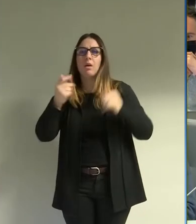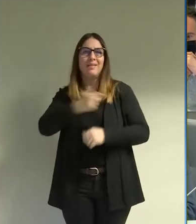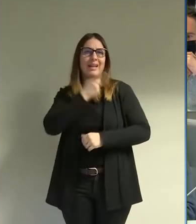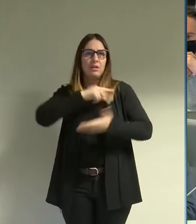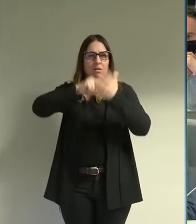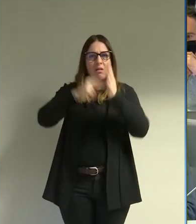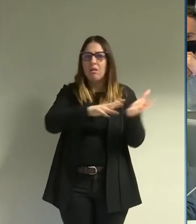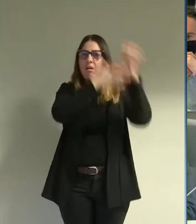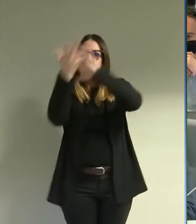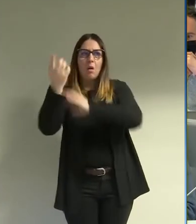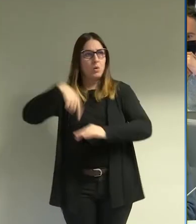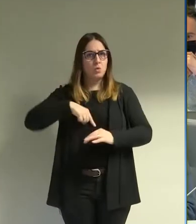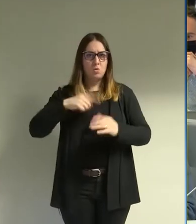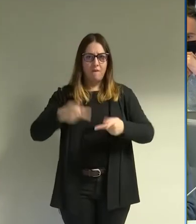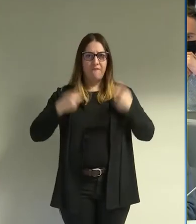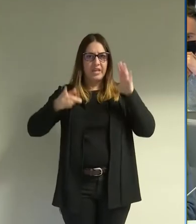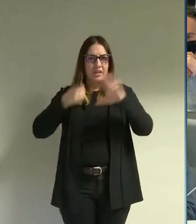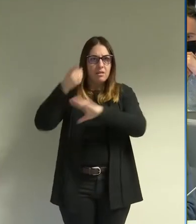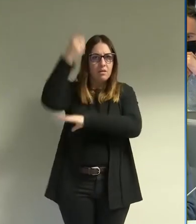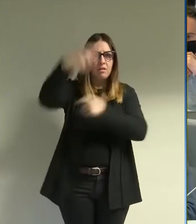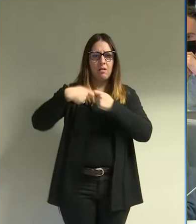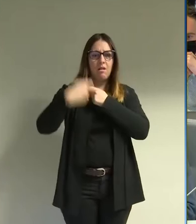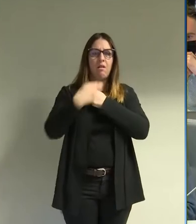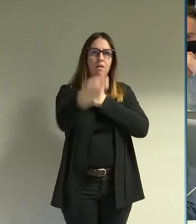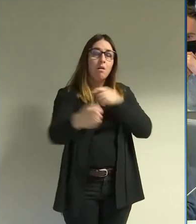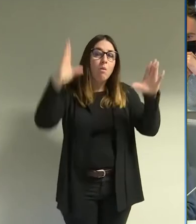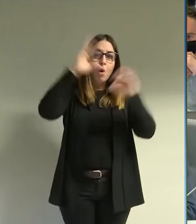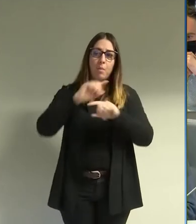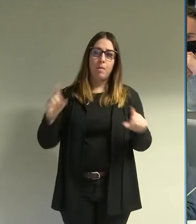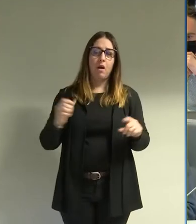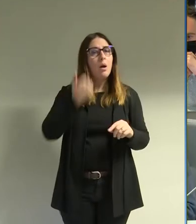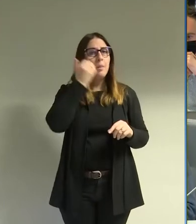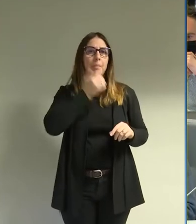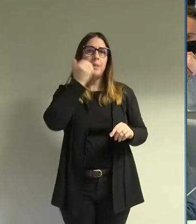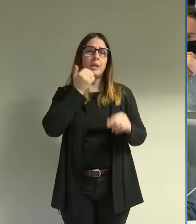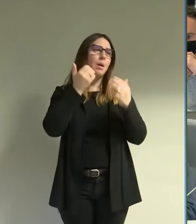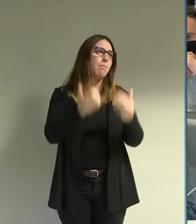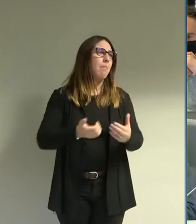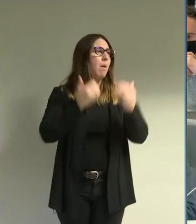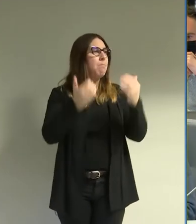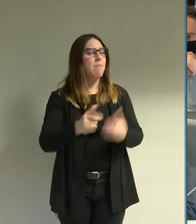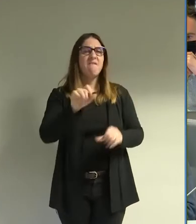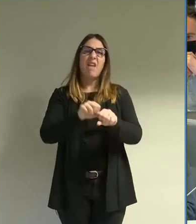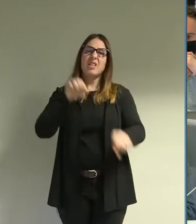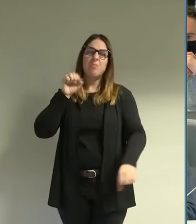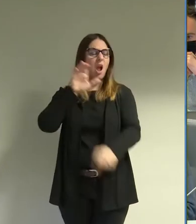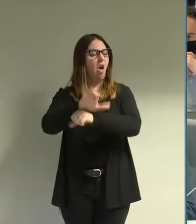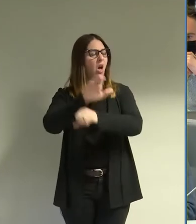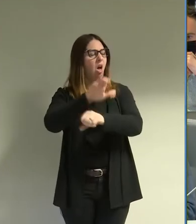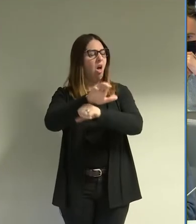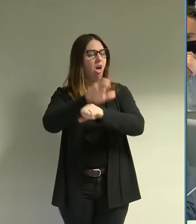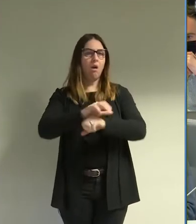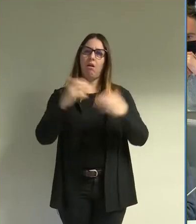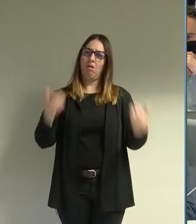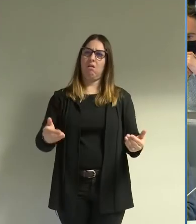permis de tous vivre plus longtemps ne l'oubliez pas c'est pénible cette rengaine anti 20e siècle mais il est vrai que pour vous